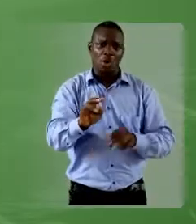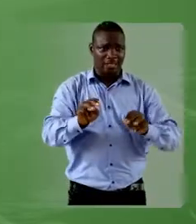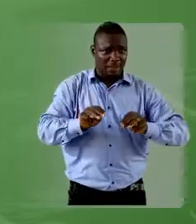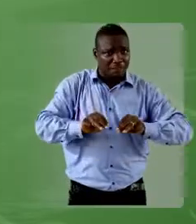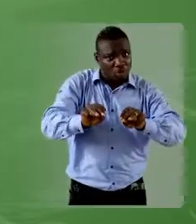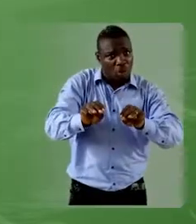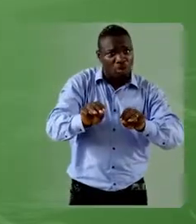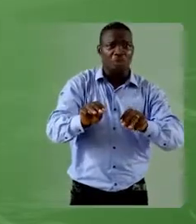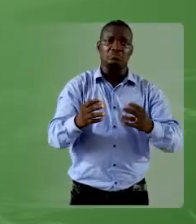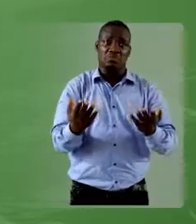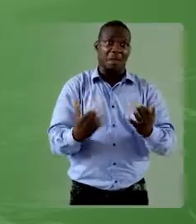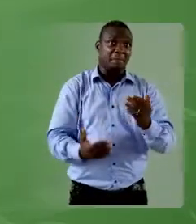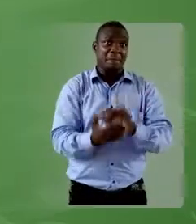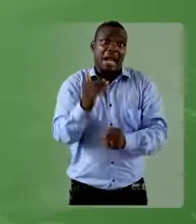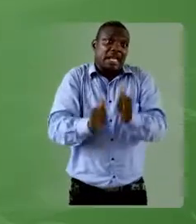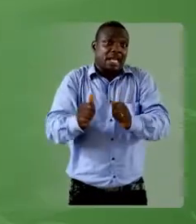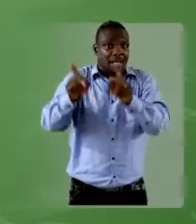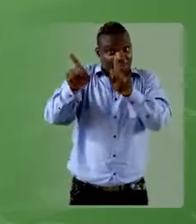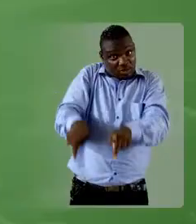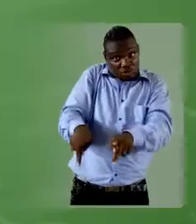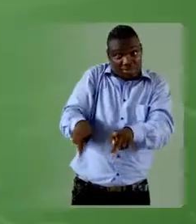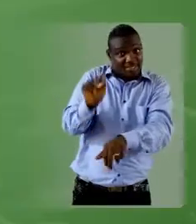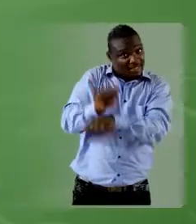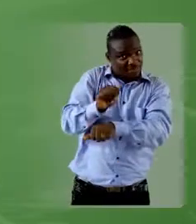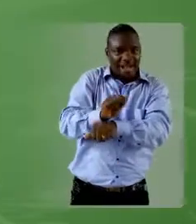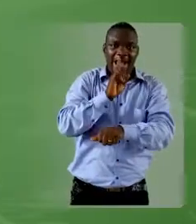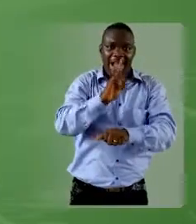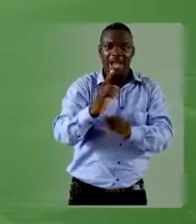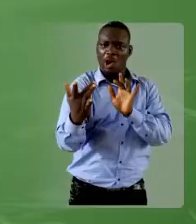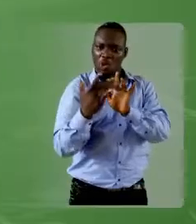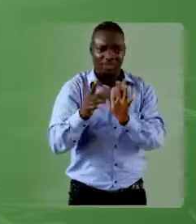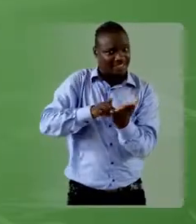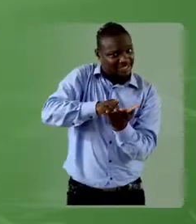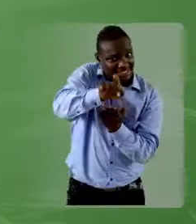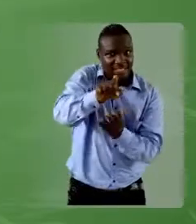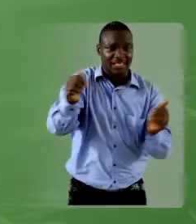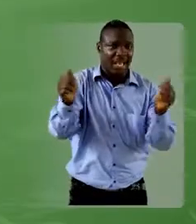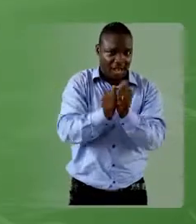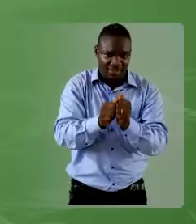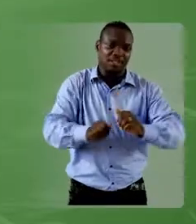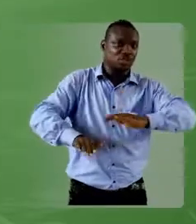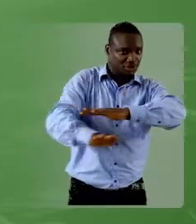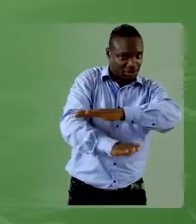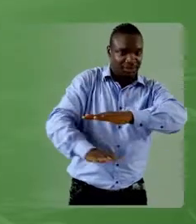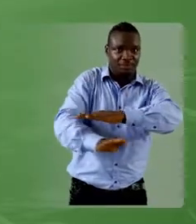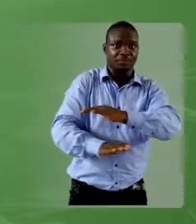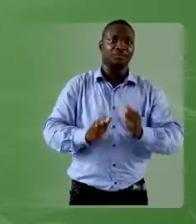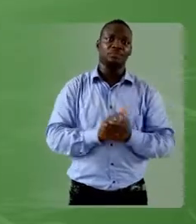par lesquelles l'individu ou le prospecteur est en contact direct avec le gîte.